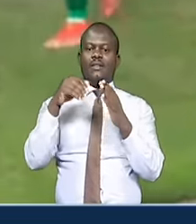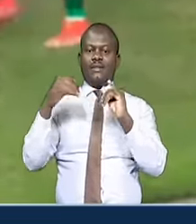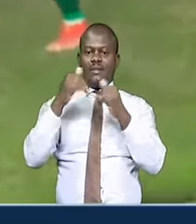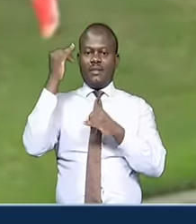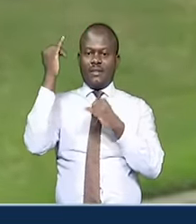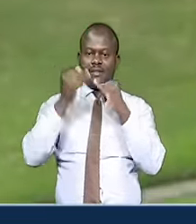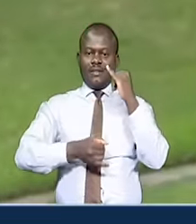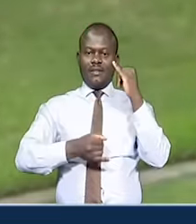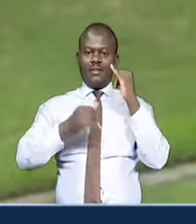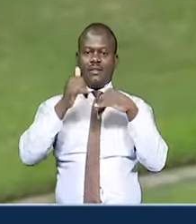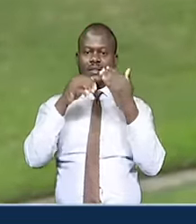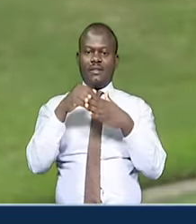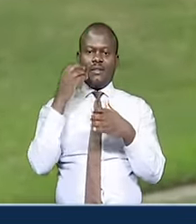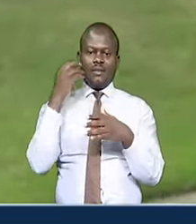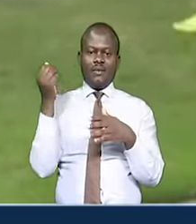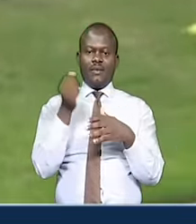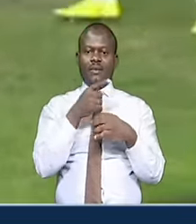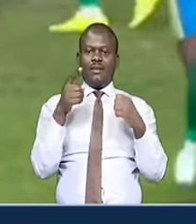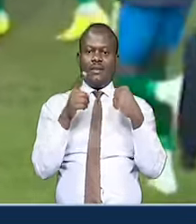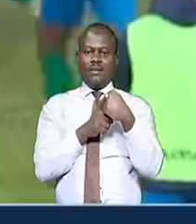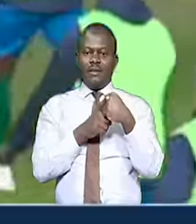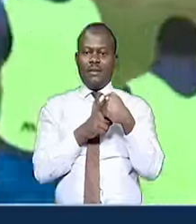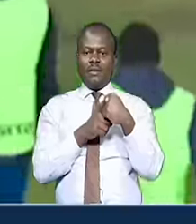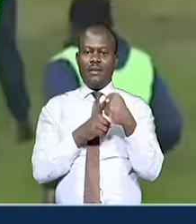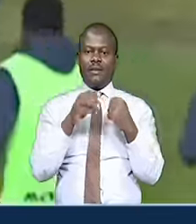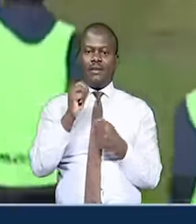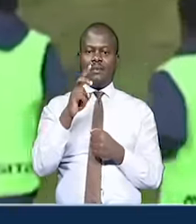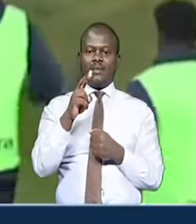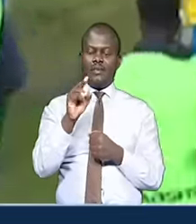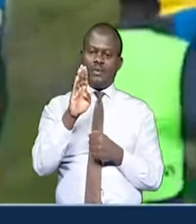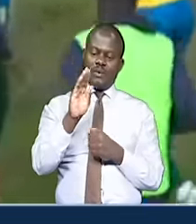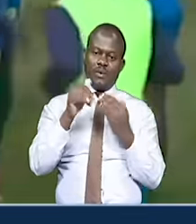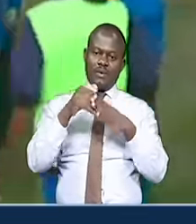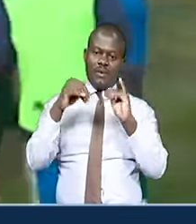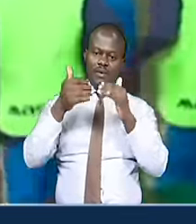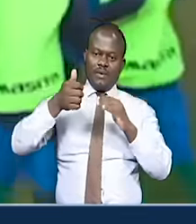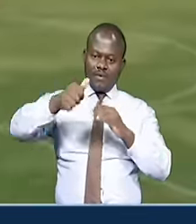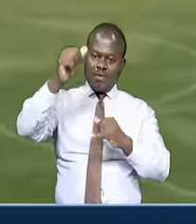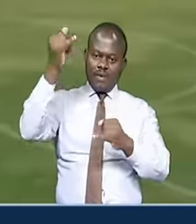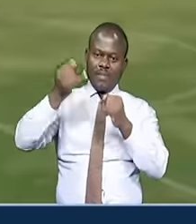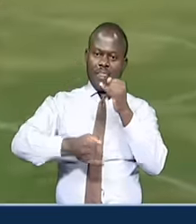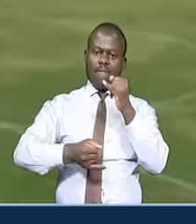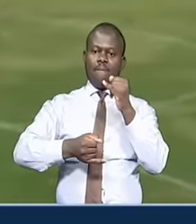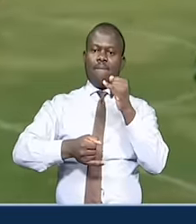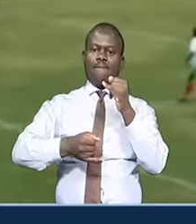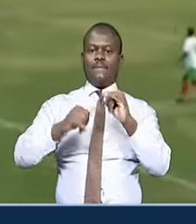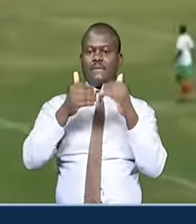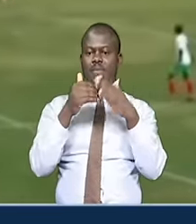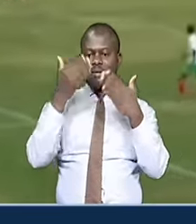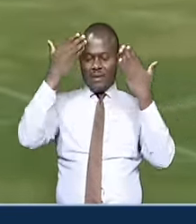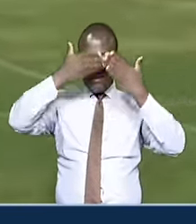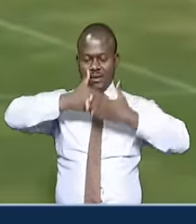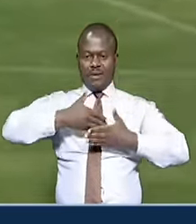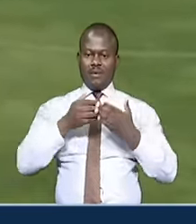cy'isi izakinwa mu kwezi kwa gatandatu. Amavubi umukino wayo wa nyuma bakinnye kuri uyu